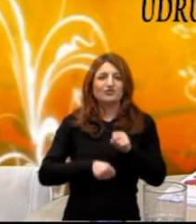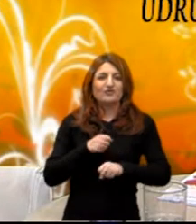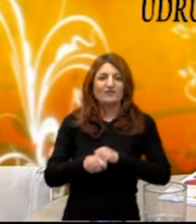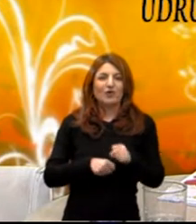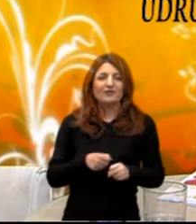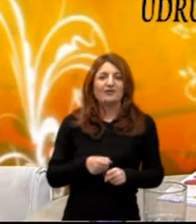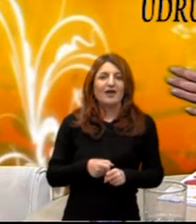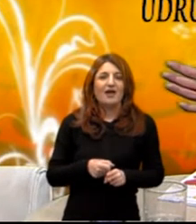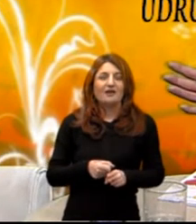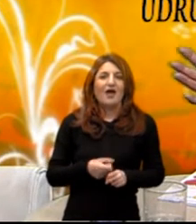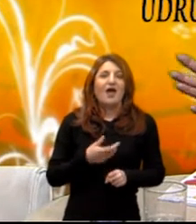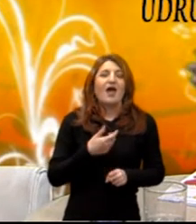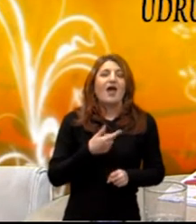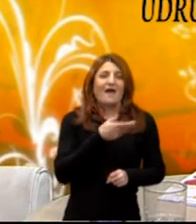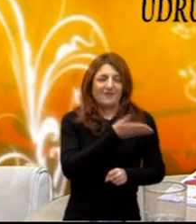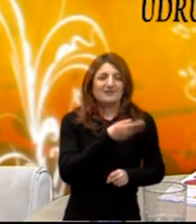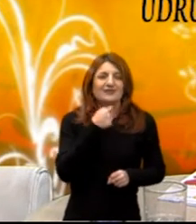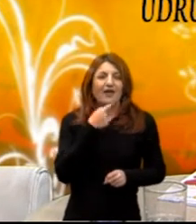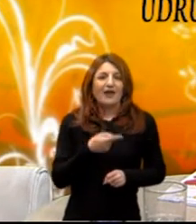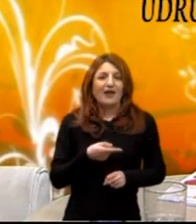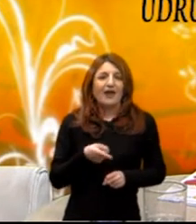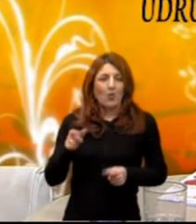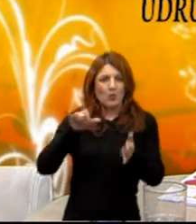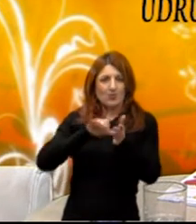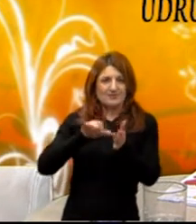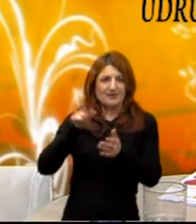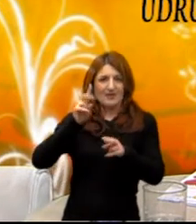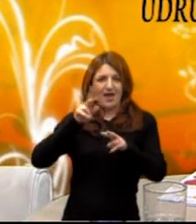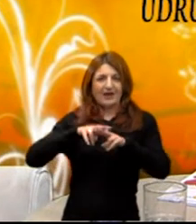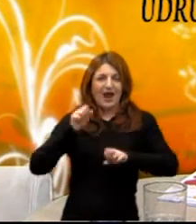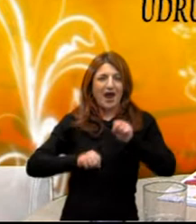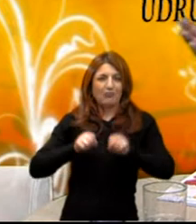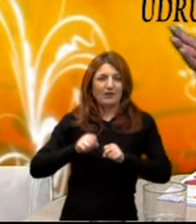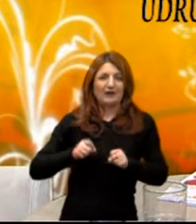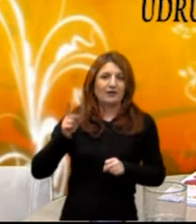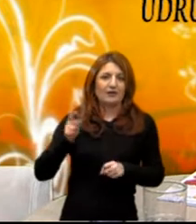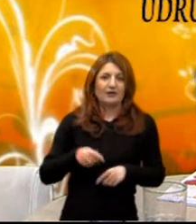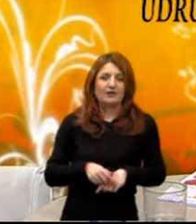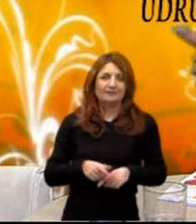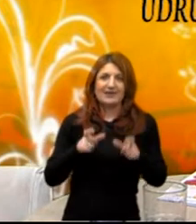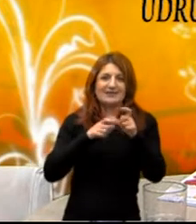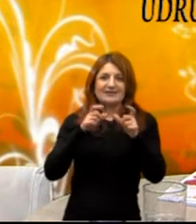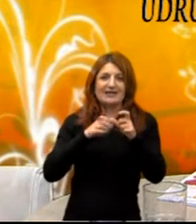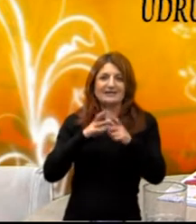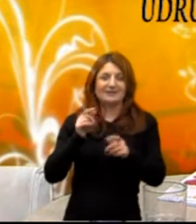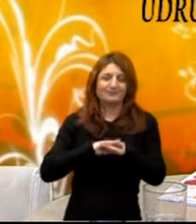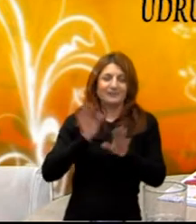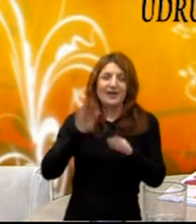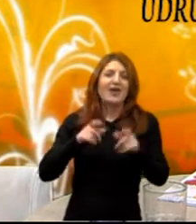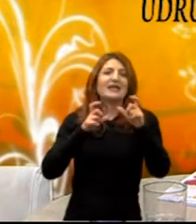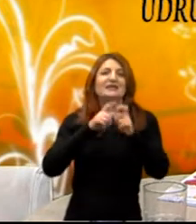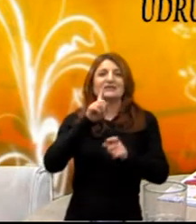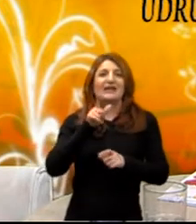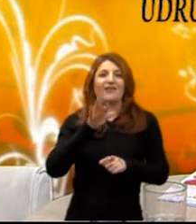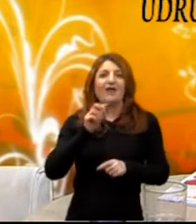možda zadržali. Vi ste kazali da u Centru za rehabilitaciju Sesar ima i, pardon, Silver, ima